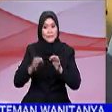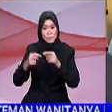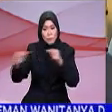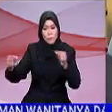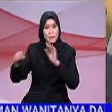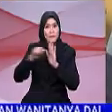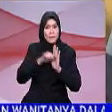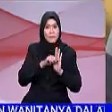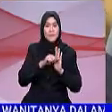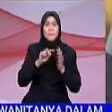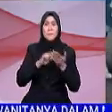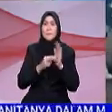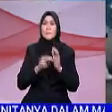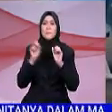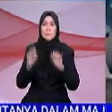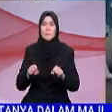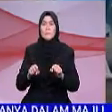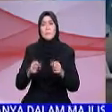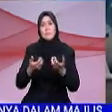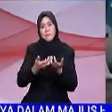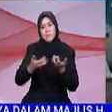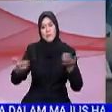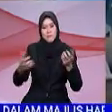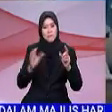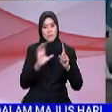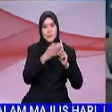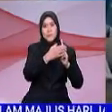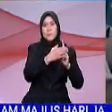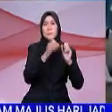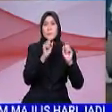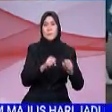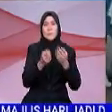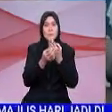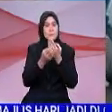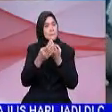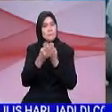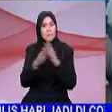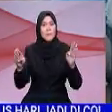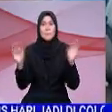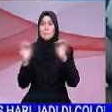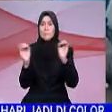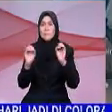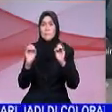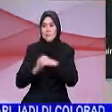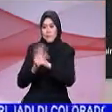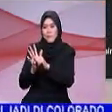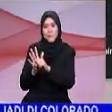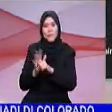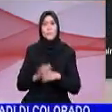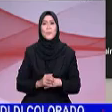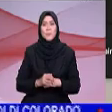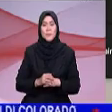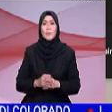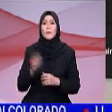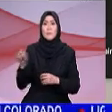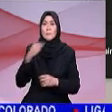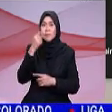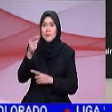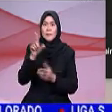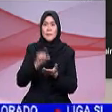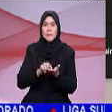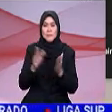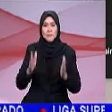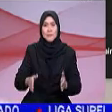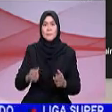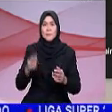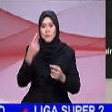mereka digalakkan menjalani pengasingan secara sukarela sehingga yakin bebas daripada jangkitan COVID-19. Beliau berkata demikian pada sidang media mingguan